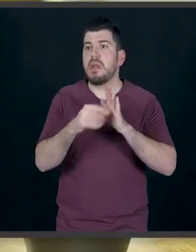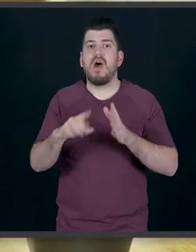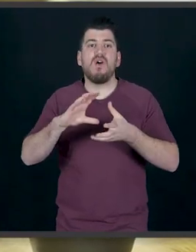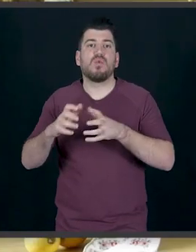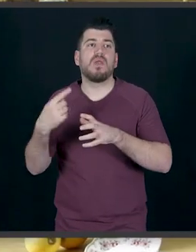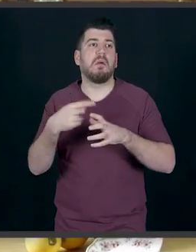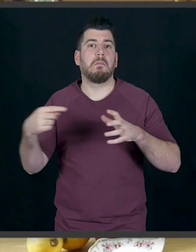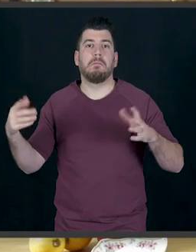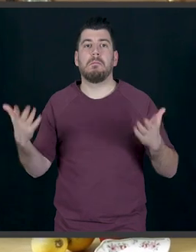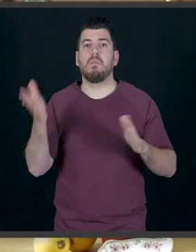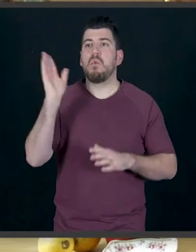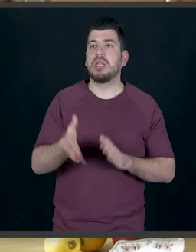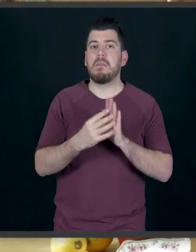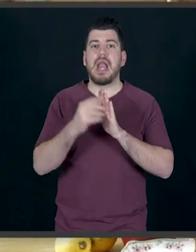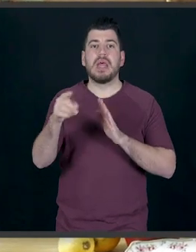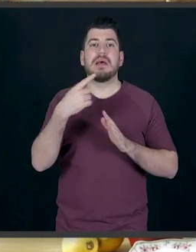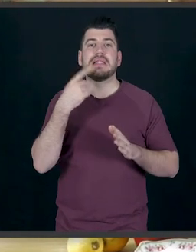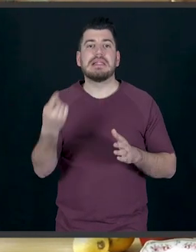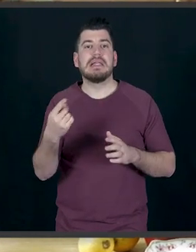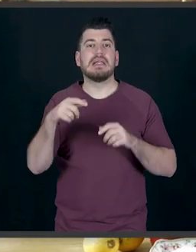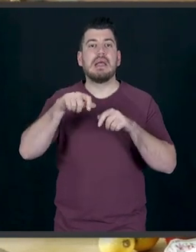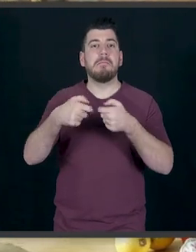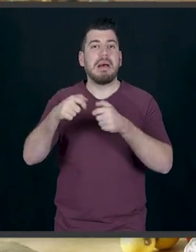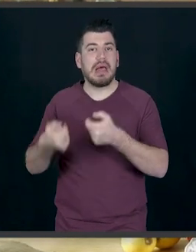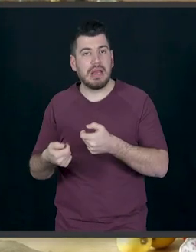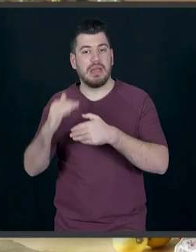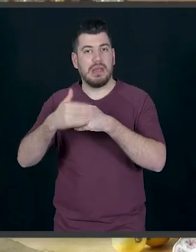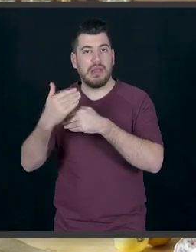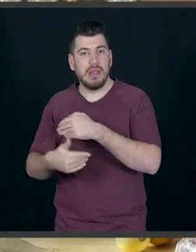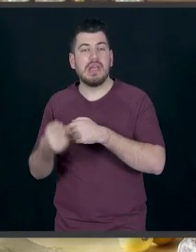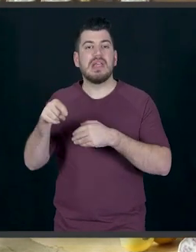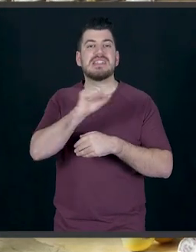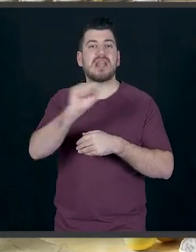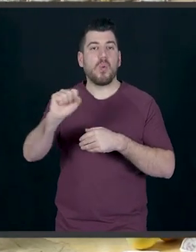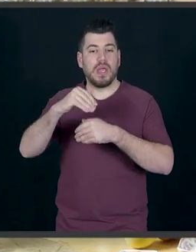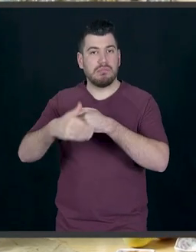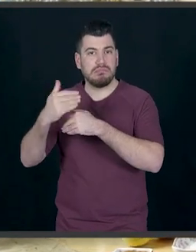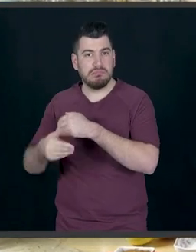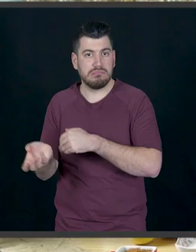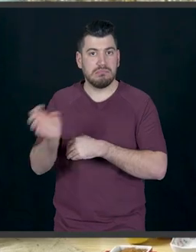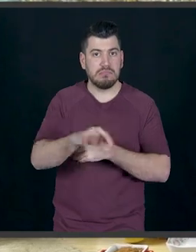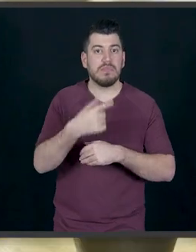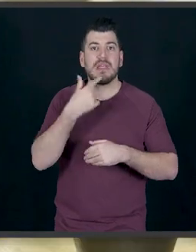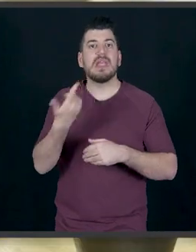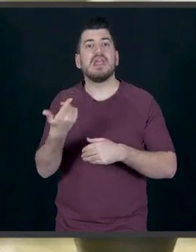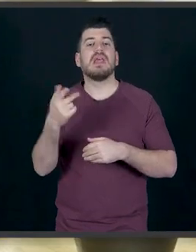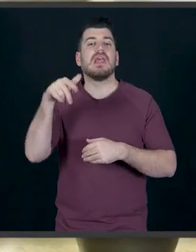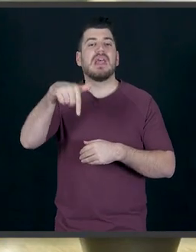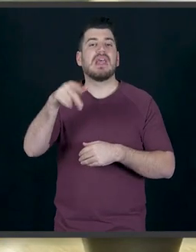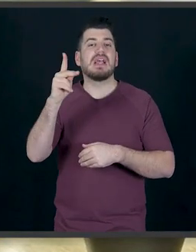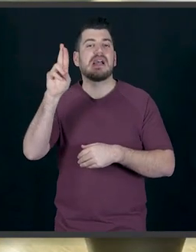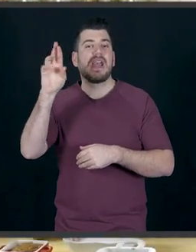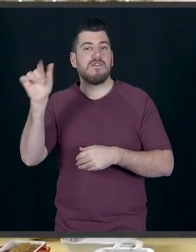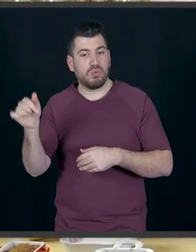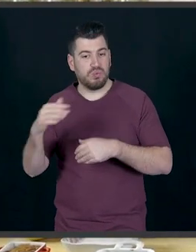Μπορείτε να βάλετε μανταρίνι, μπορείτε να βάλετε σαγγουίνι, μπορείτε να βάλετε γκρέπφρουτ. Ό,τι σας